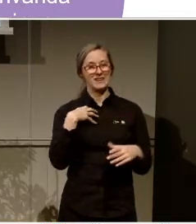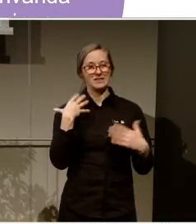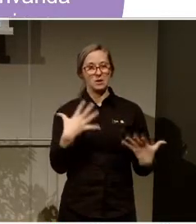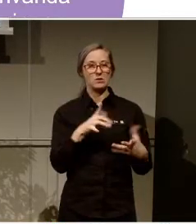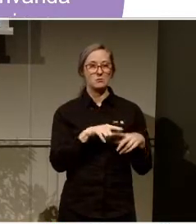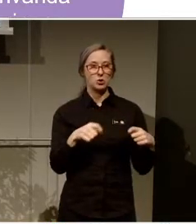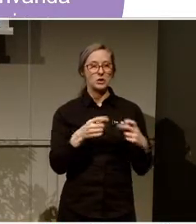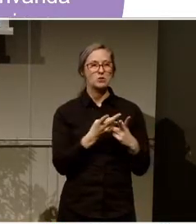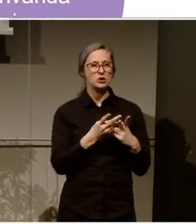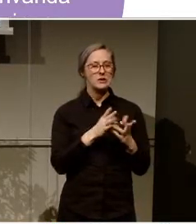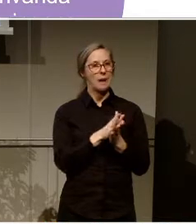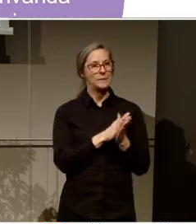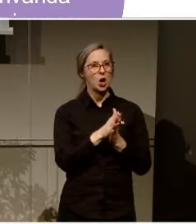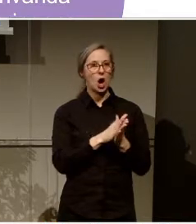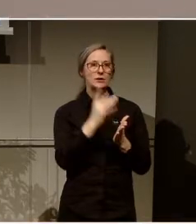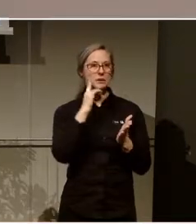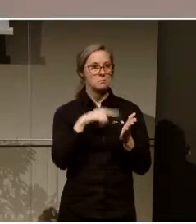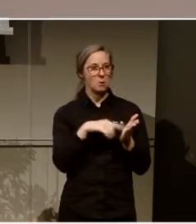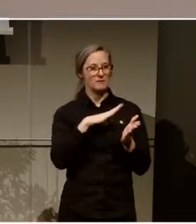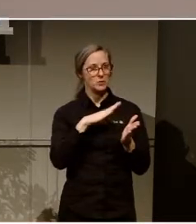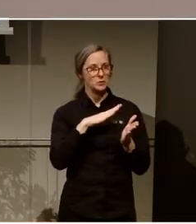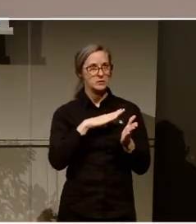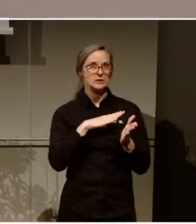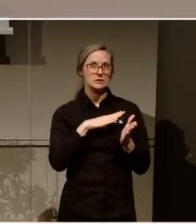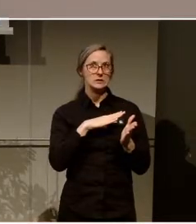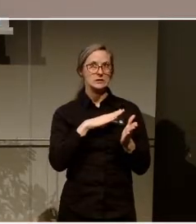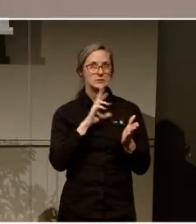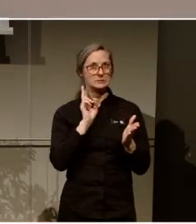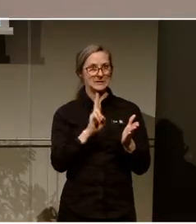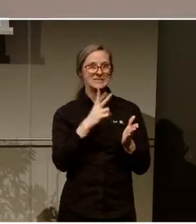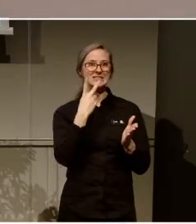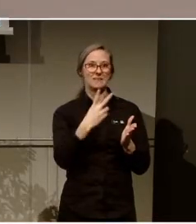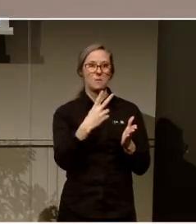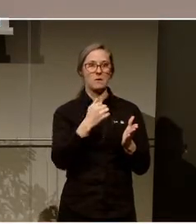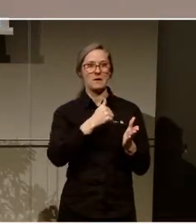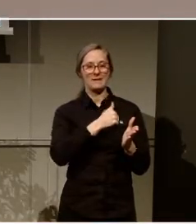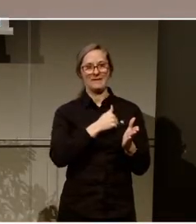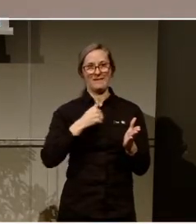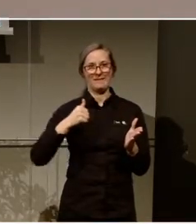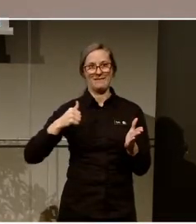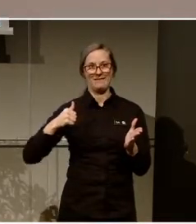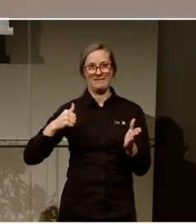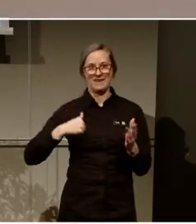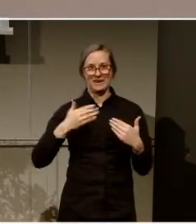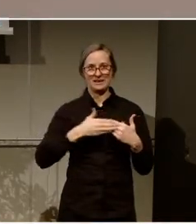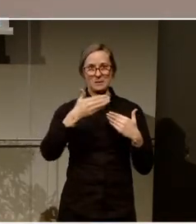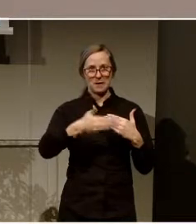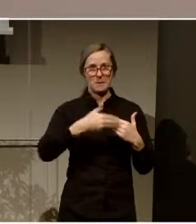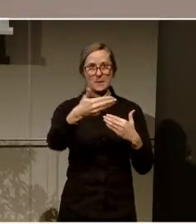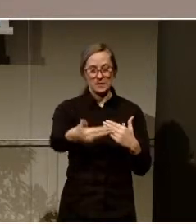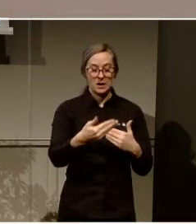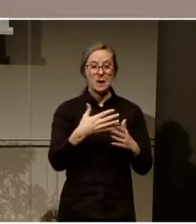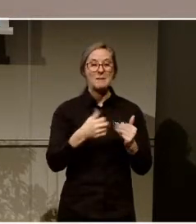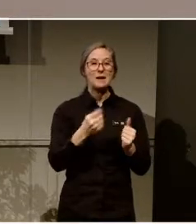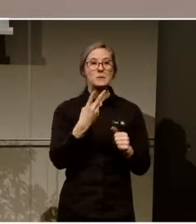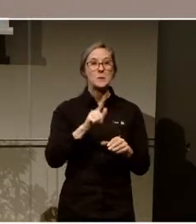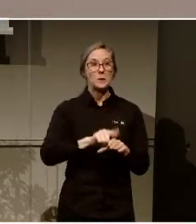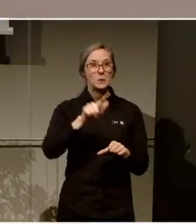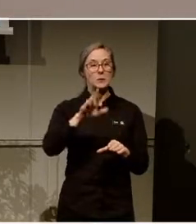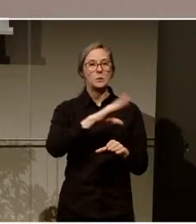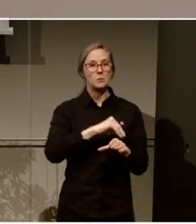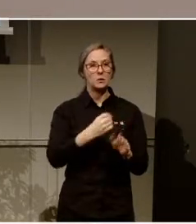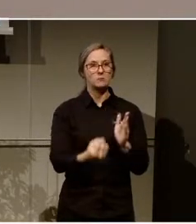ett ambitiöst mål som har funnits under två regeringar. Men 2017 så antogs